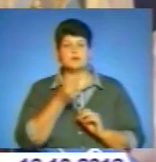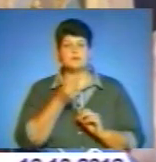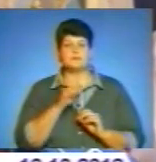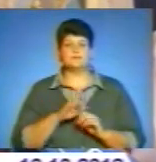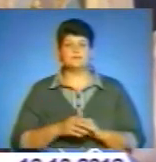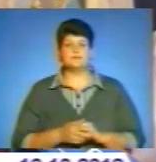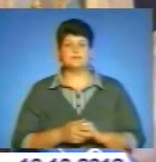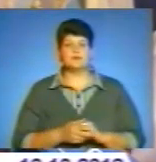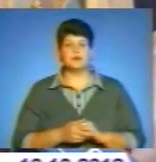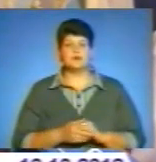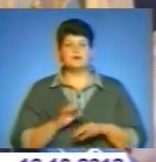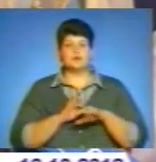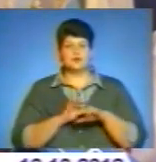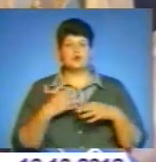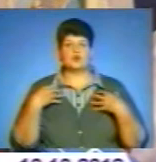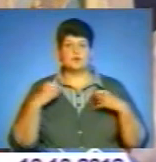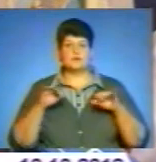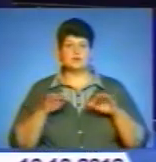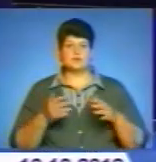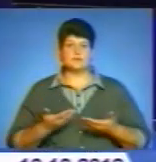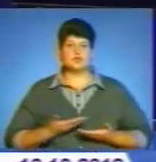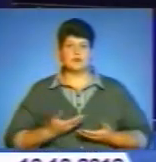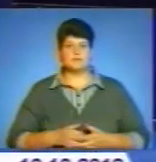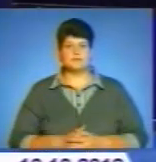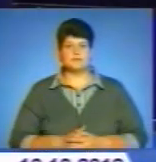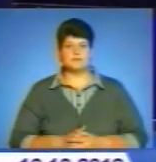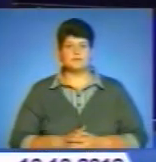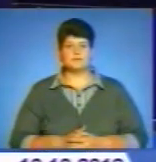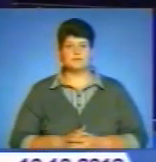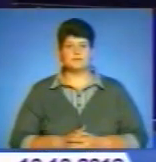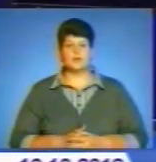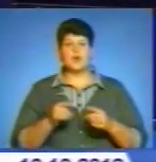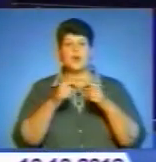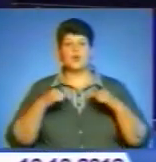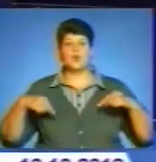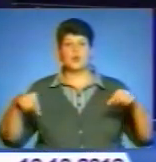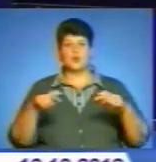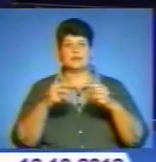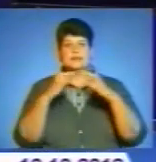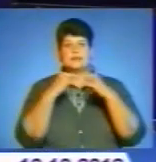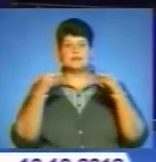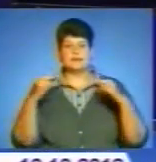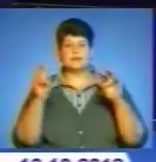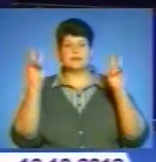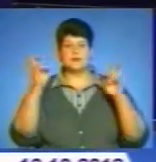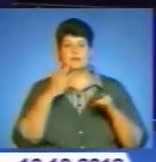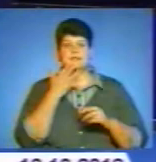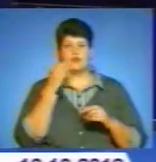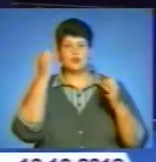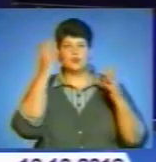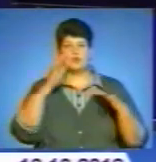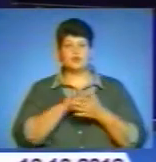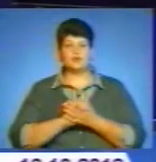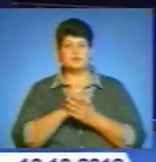вітаміни, не тільки препарати і споживати правильно, повноцінно харчуватися, вести